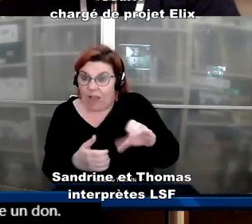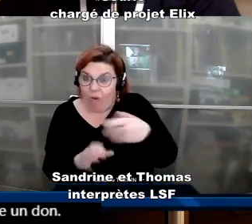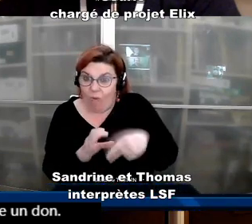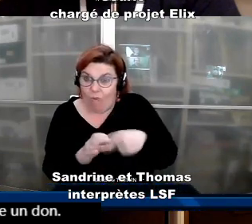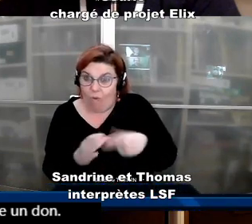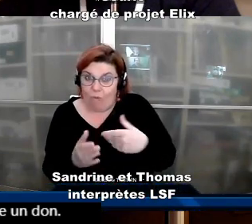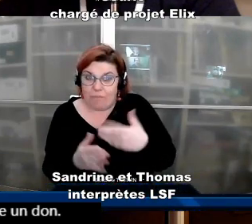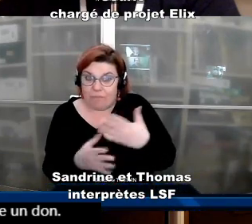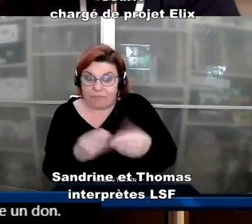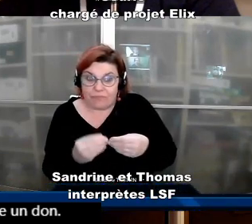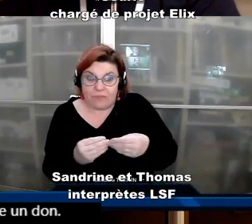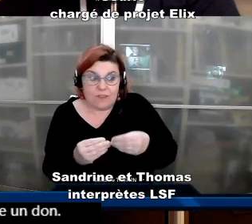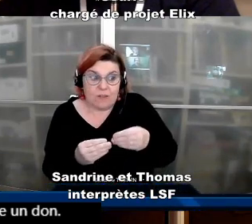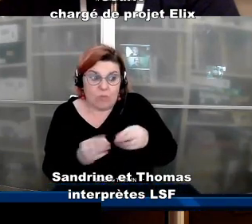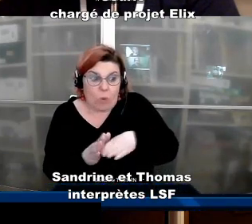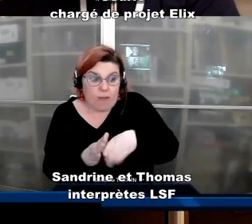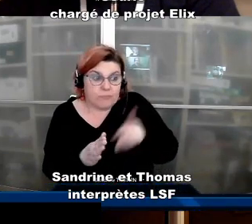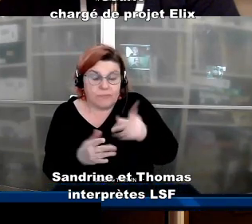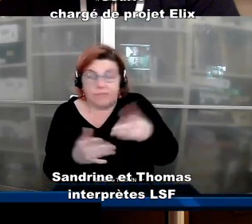Oui, tout à fait, oui.